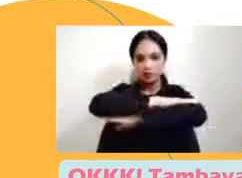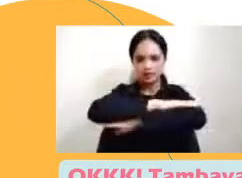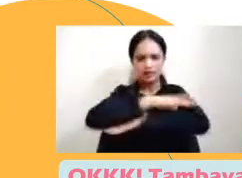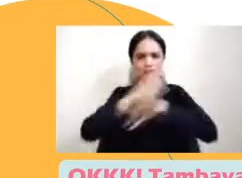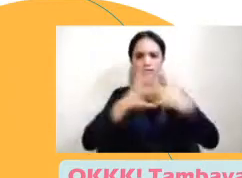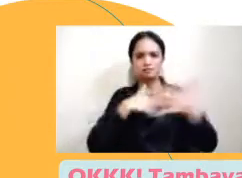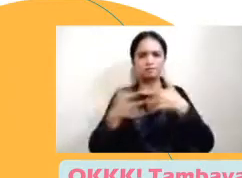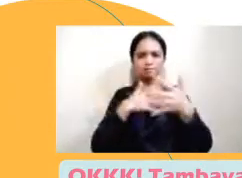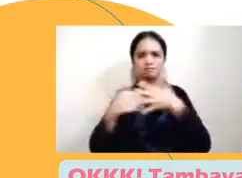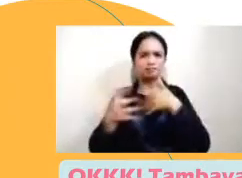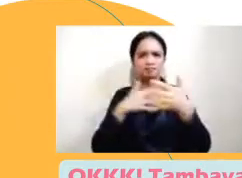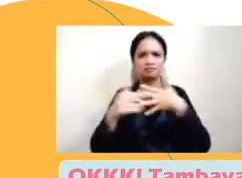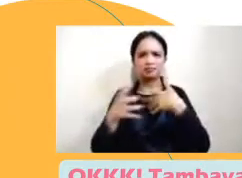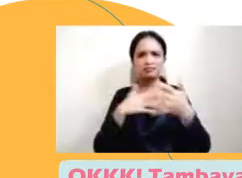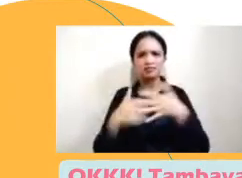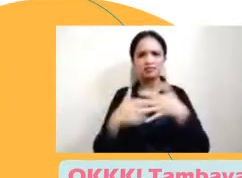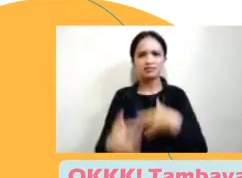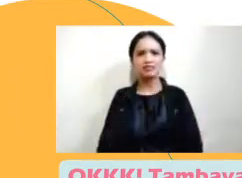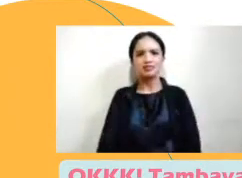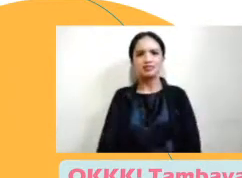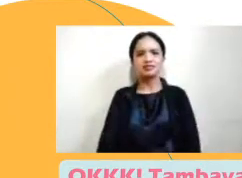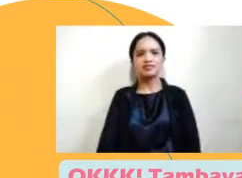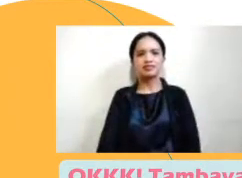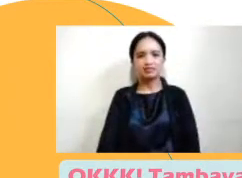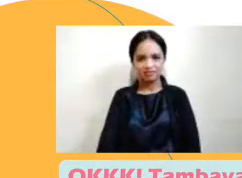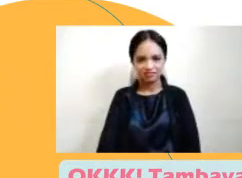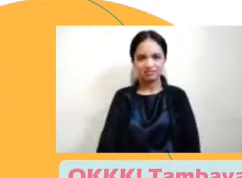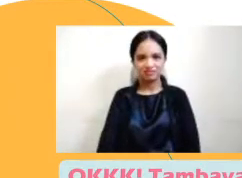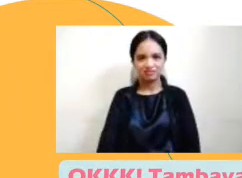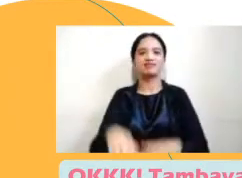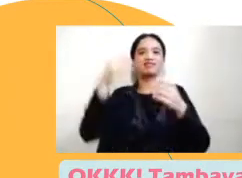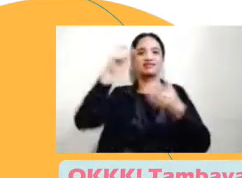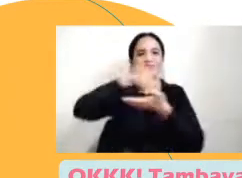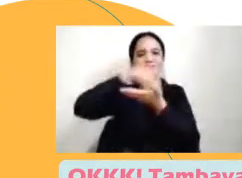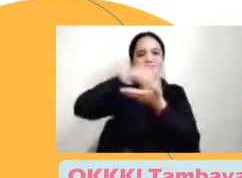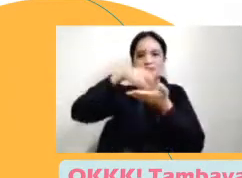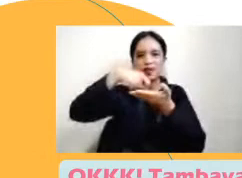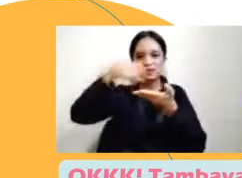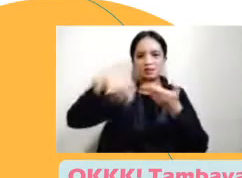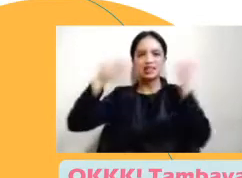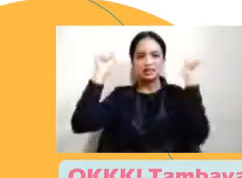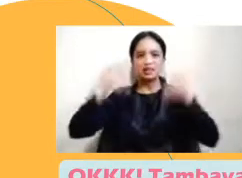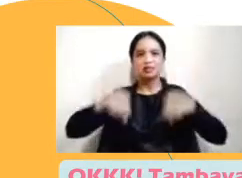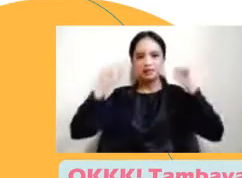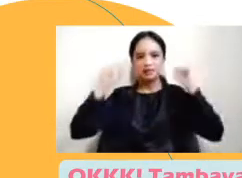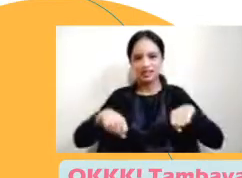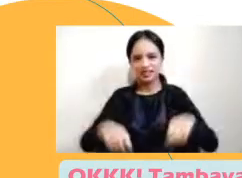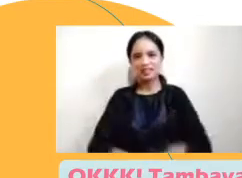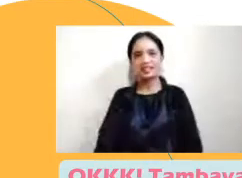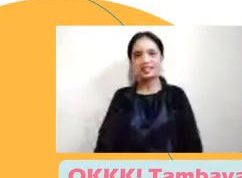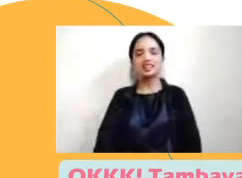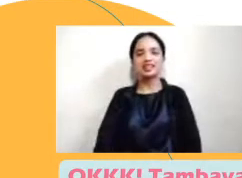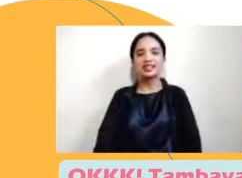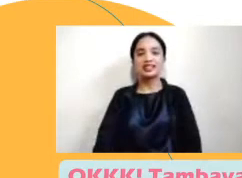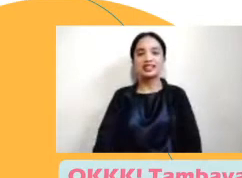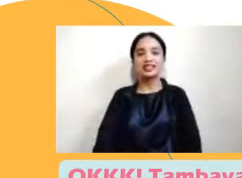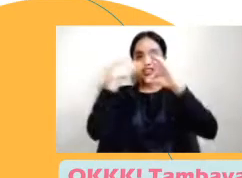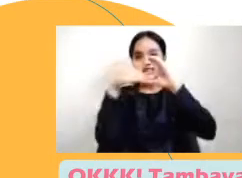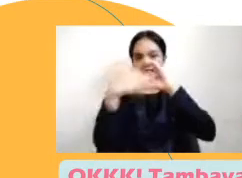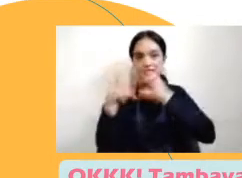Kahit ano. Okay. So, ballpen. Pwedeng-pwede yan. So, kung meron na, ngayon sa chat,